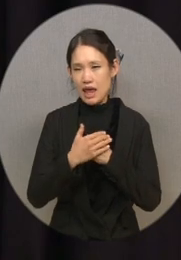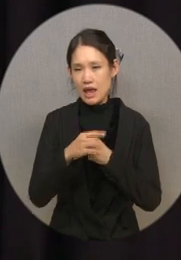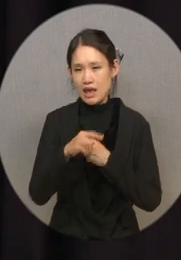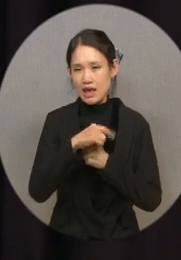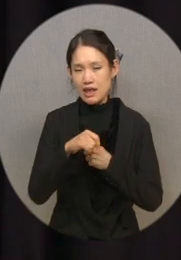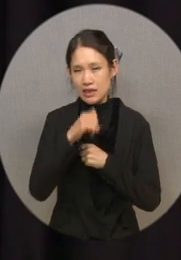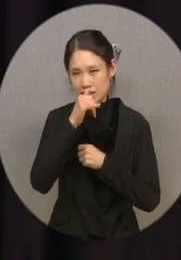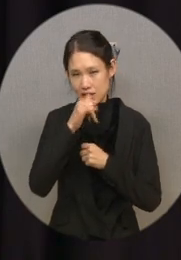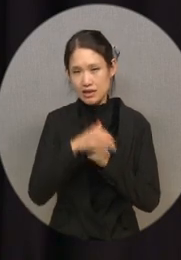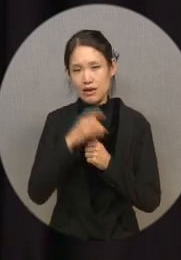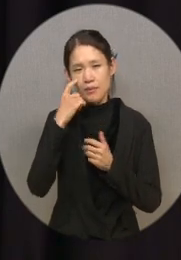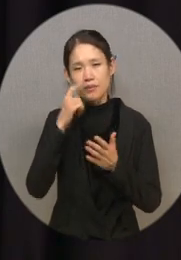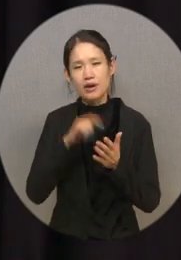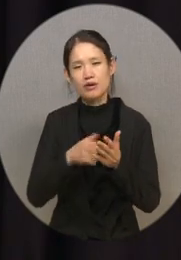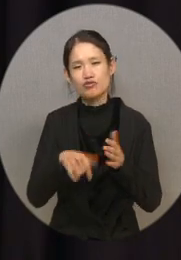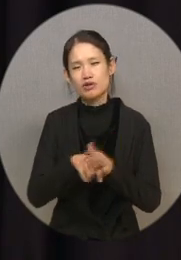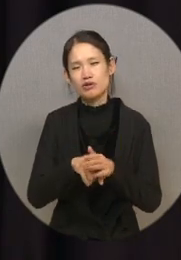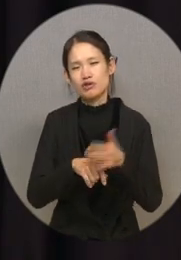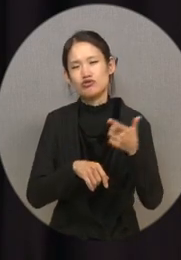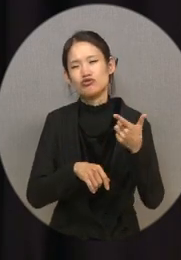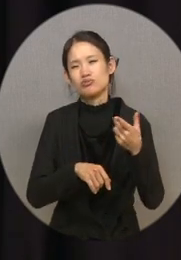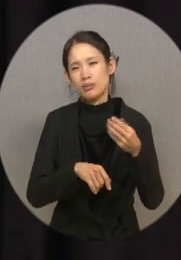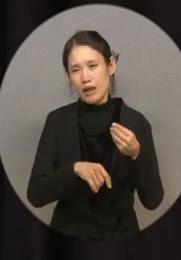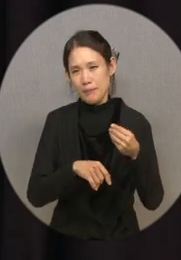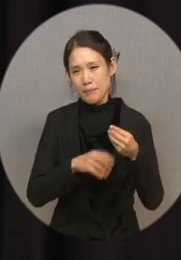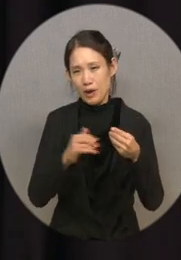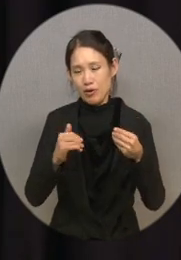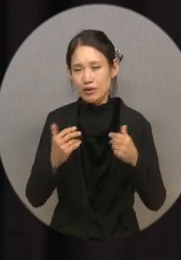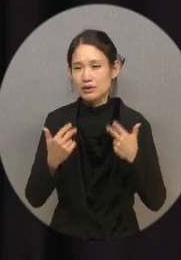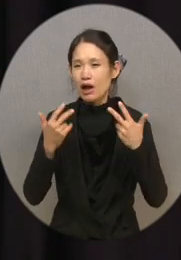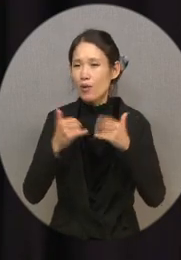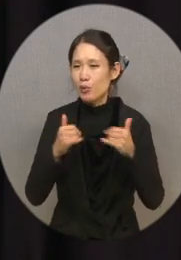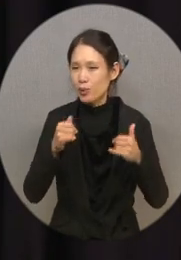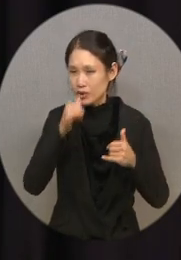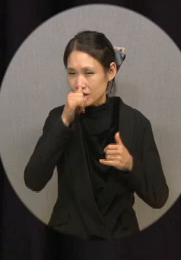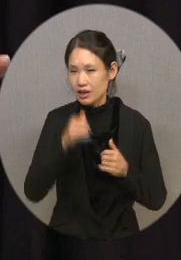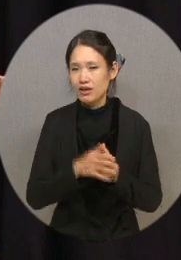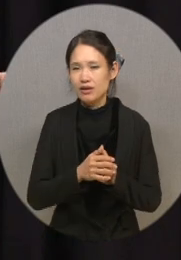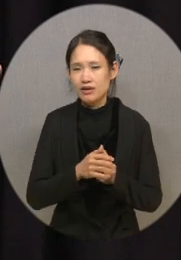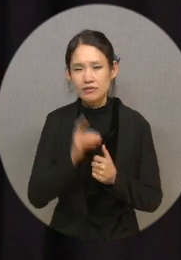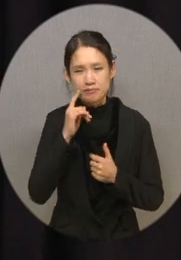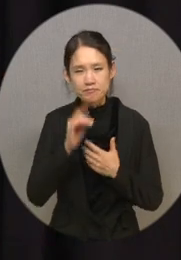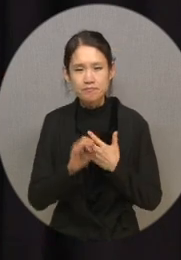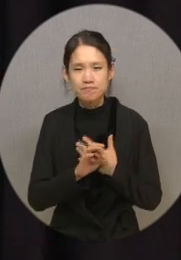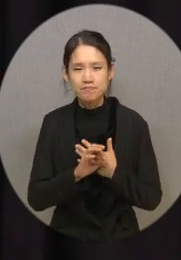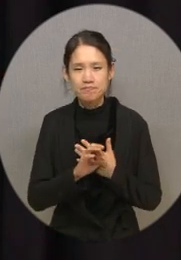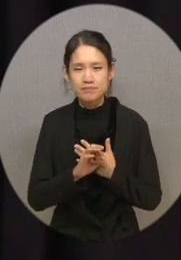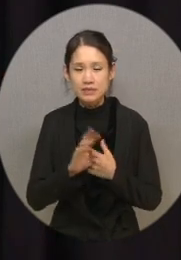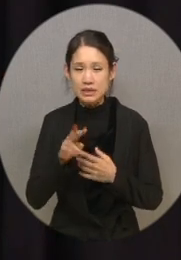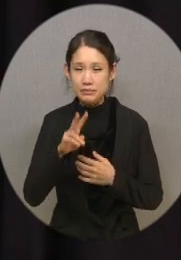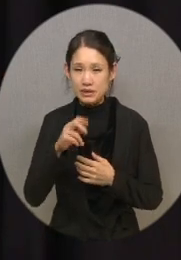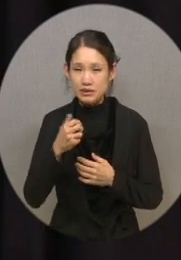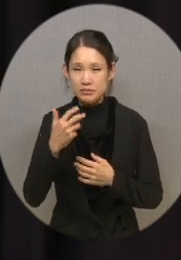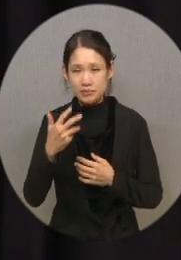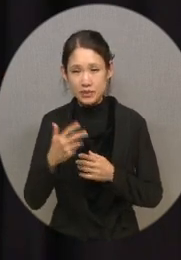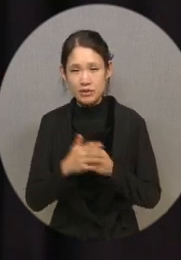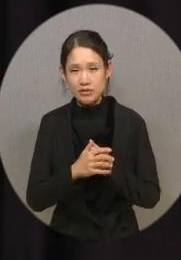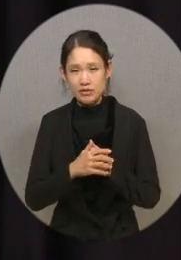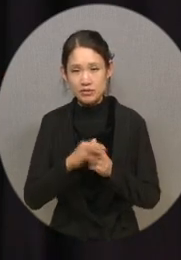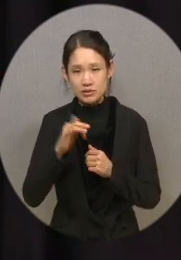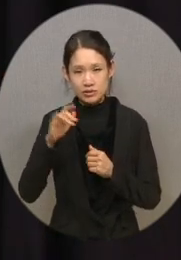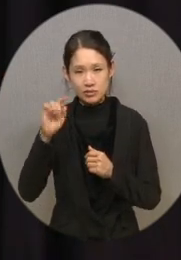있는 사람 발굴하기 위해서 약 6만 명의 자원봉사자가 있어요. 근데 만일 우리가 그 228개 시군구 협의회